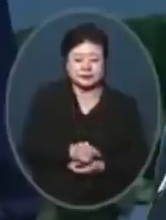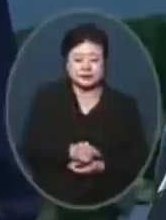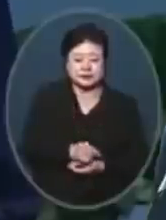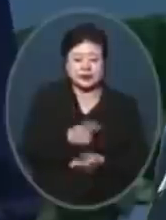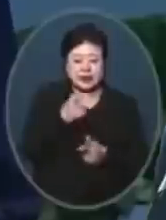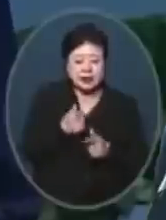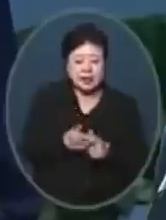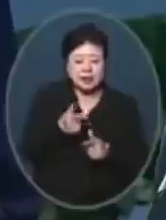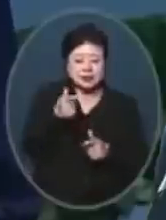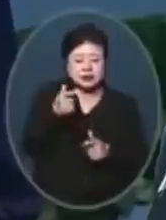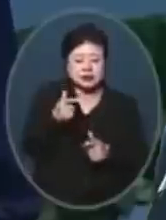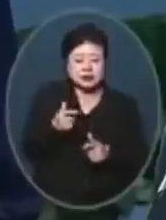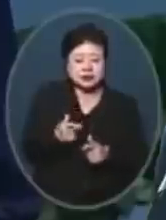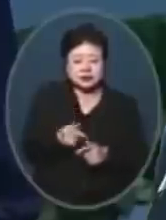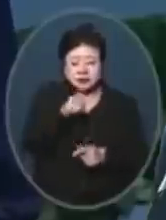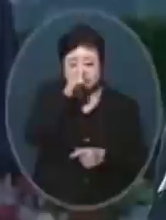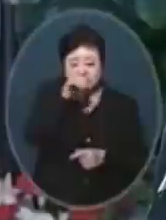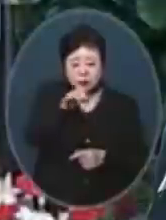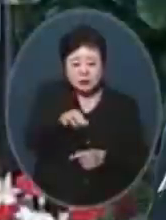예수님 계신 곳에